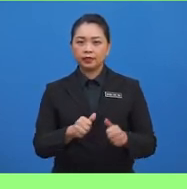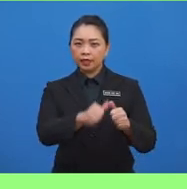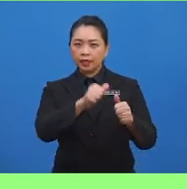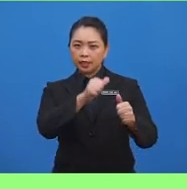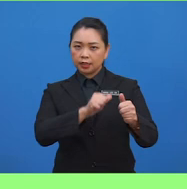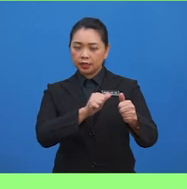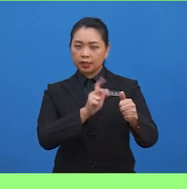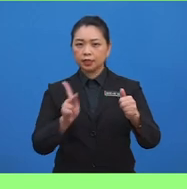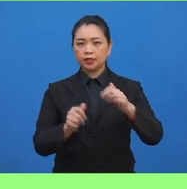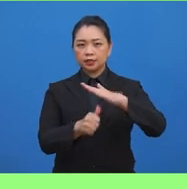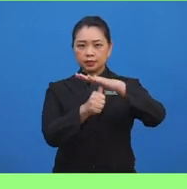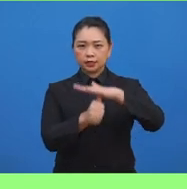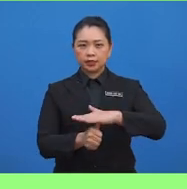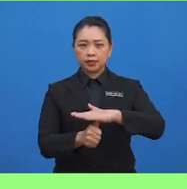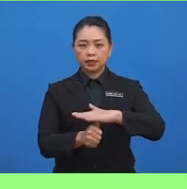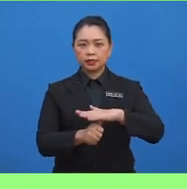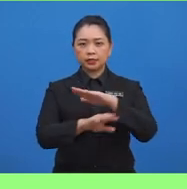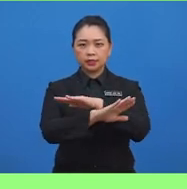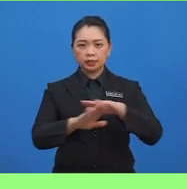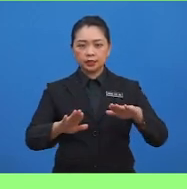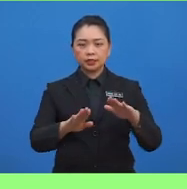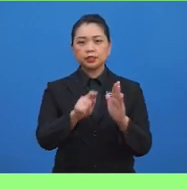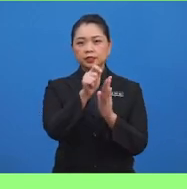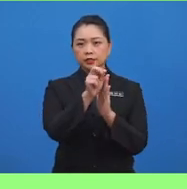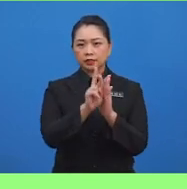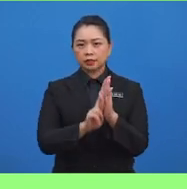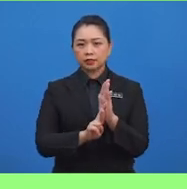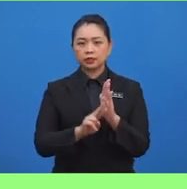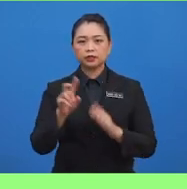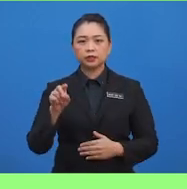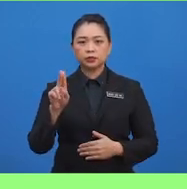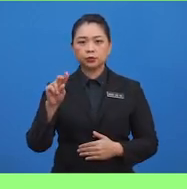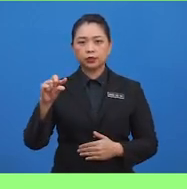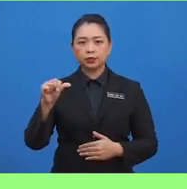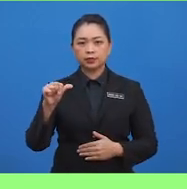elakkan tekanan tidak terduga